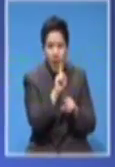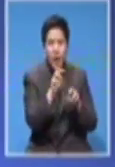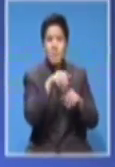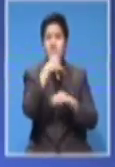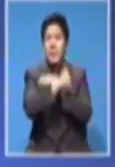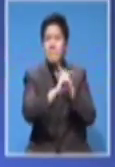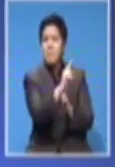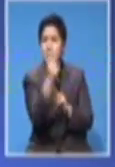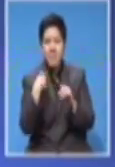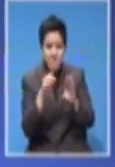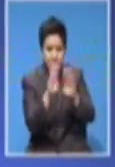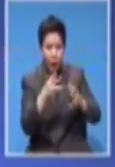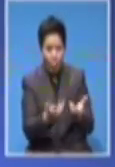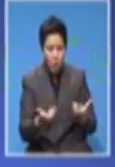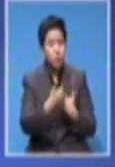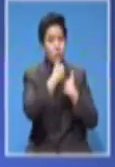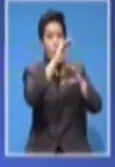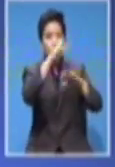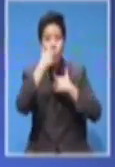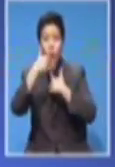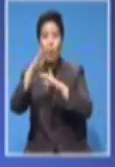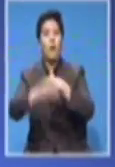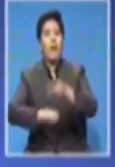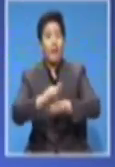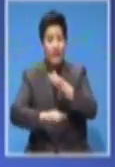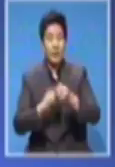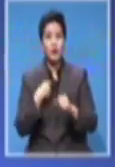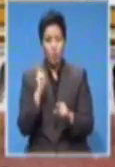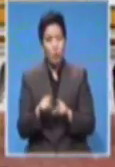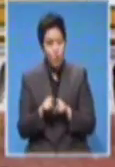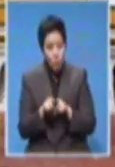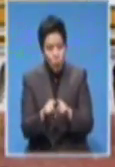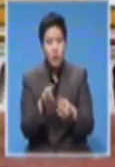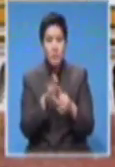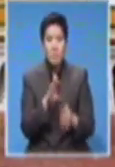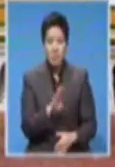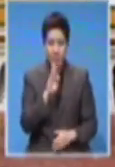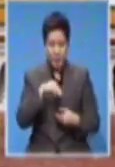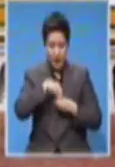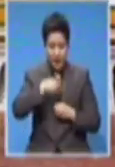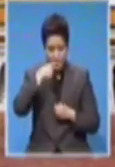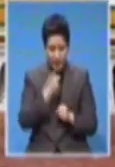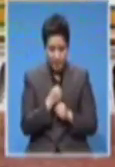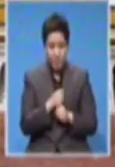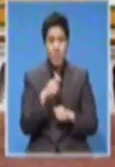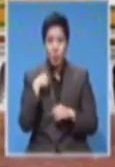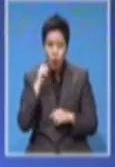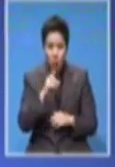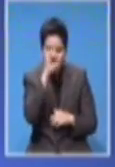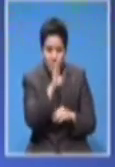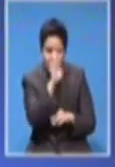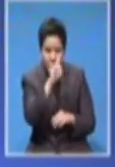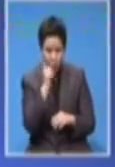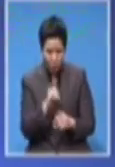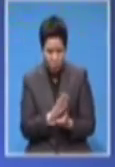ศในด้านต่างๆเหล่านี้นะครับต้องดำเนินไปควบคู่กันกับการพัฒนาของผู้ประกอบการในประเทศด้วยนะครับผู้ประกอบการก็ต้องมี